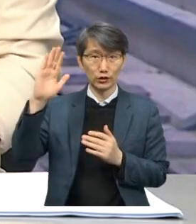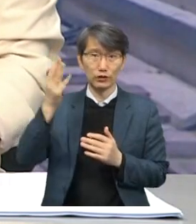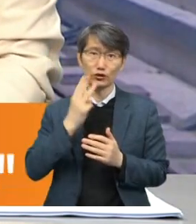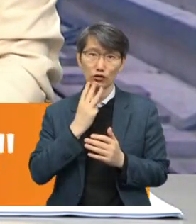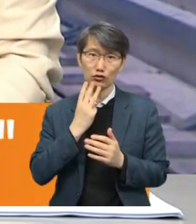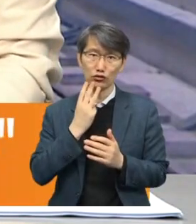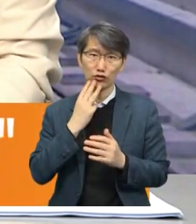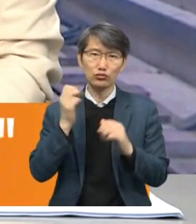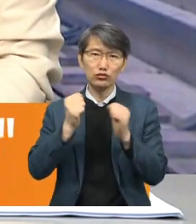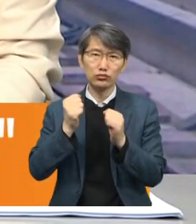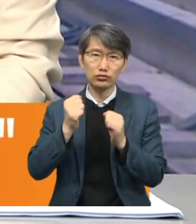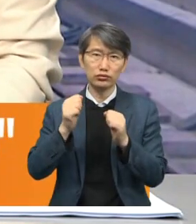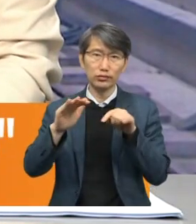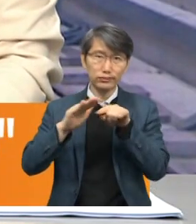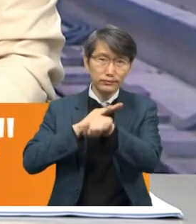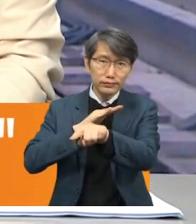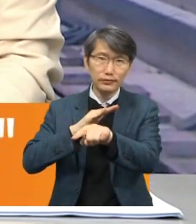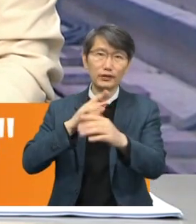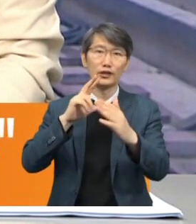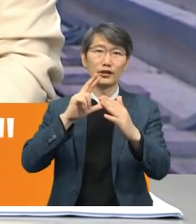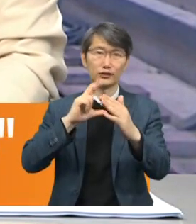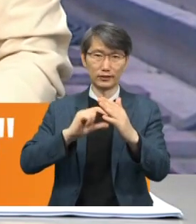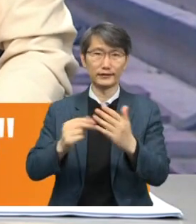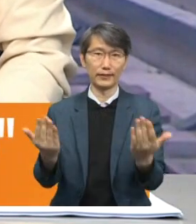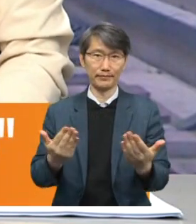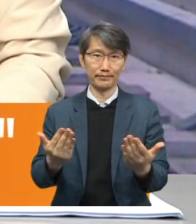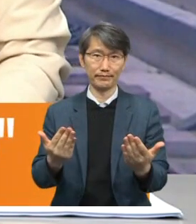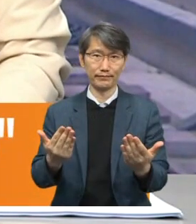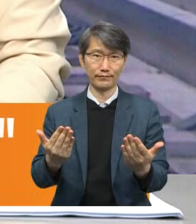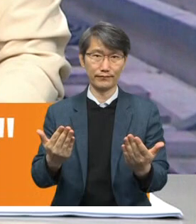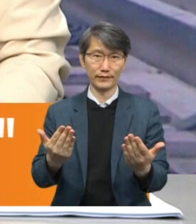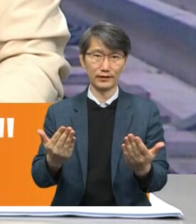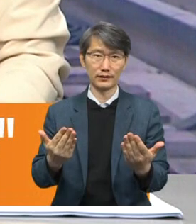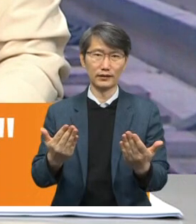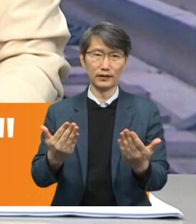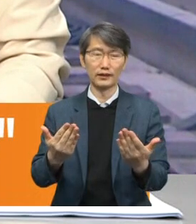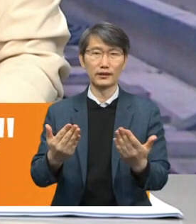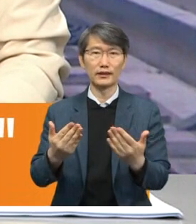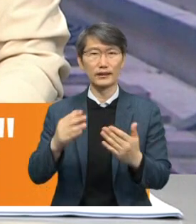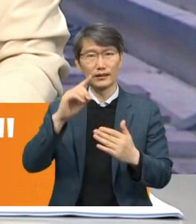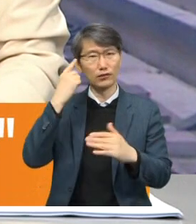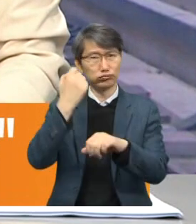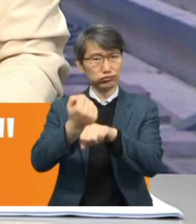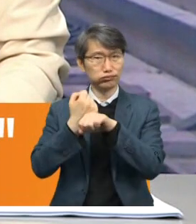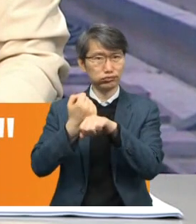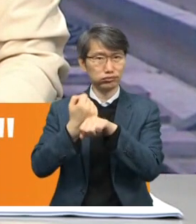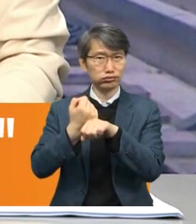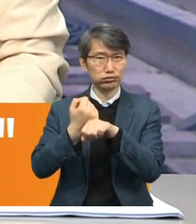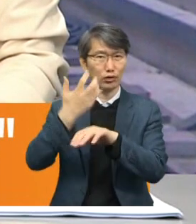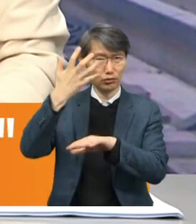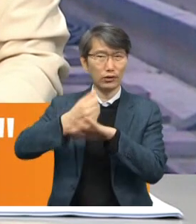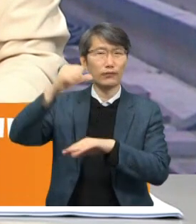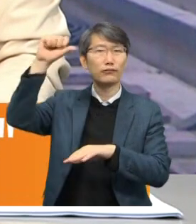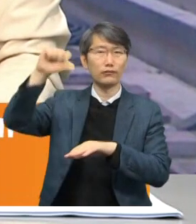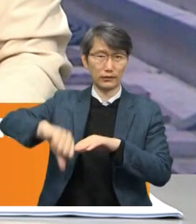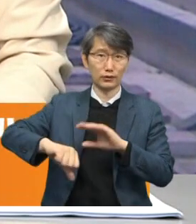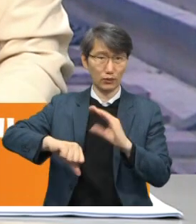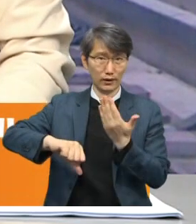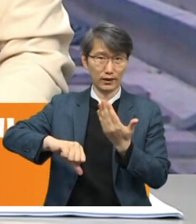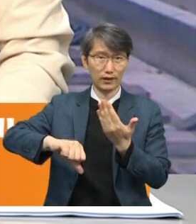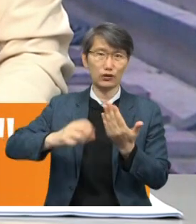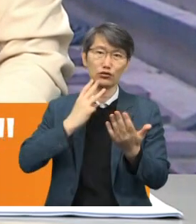최근 서울의 서북부 지역을 관통하는 경전철 사업, 강북횡단선이 기획재정부 예비타당성 조사에서 떨어진 것을